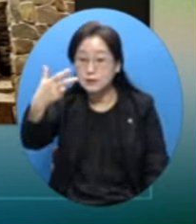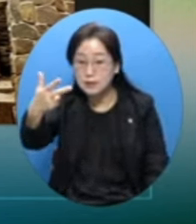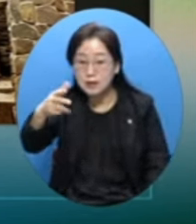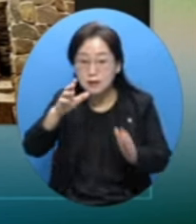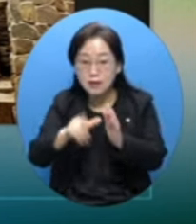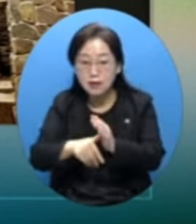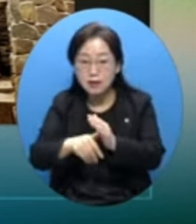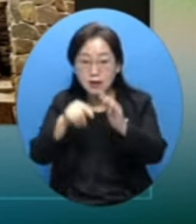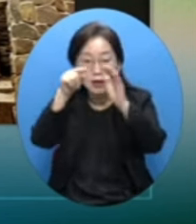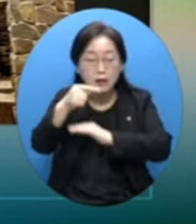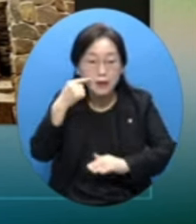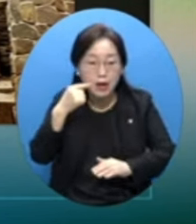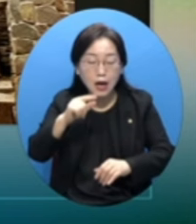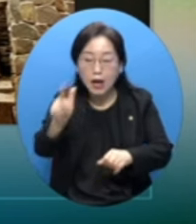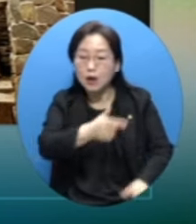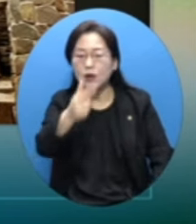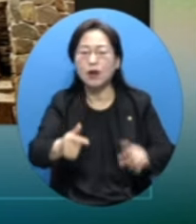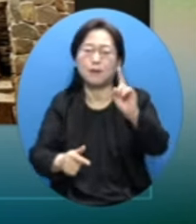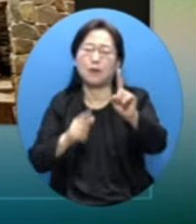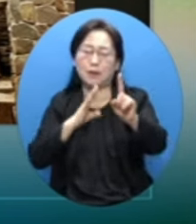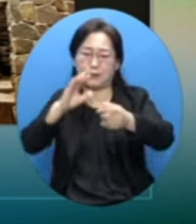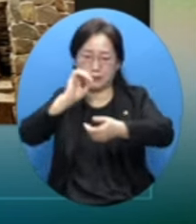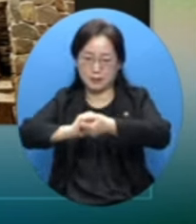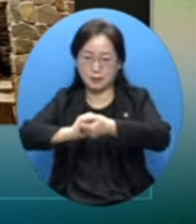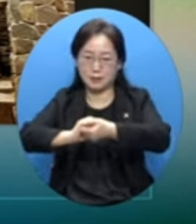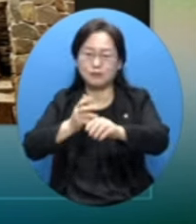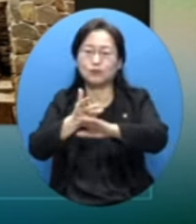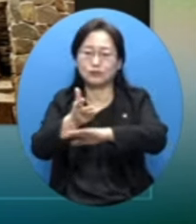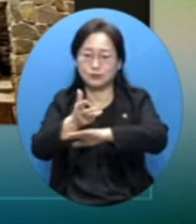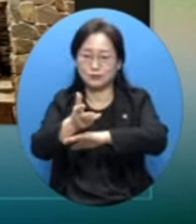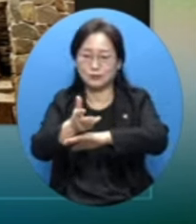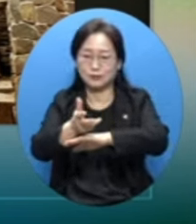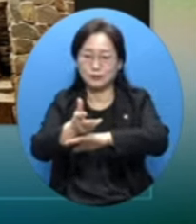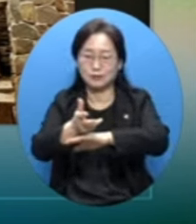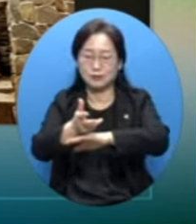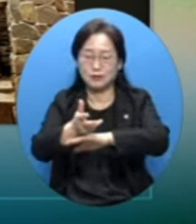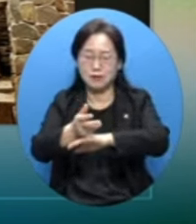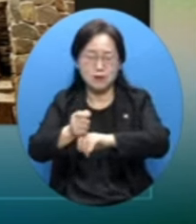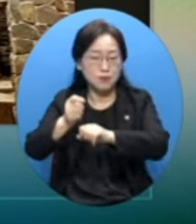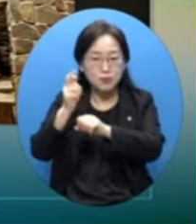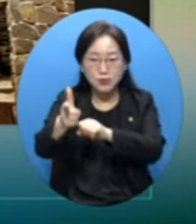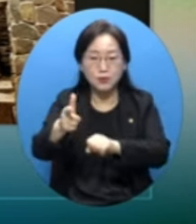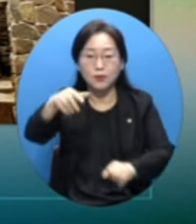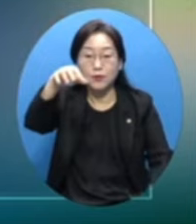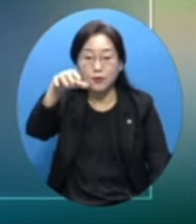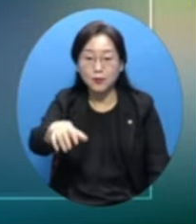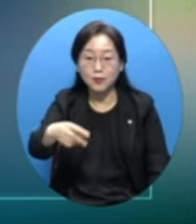번밖에 버스가 지나지 않는 그 곳이었습니다 그곳에 가셔서 대적